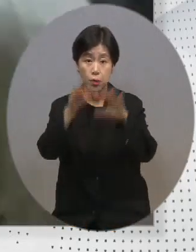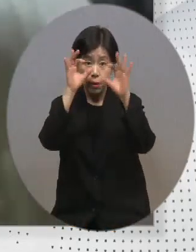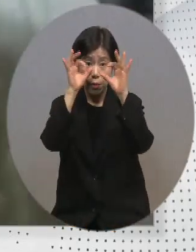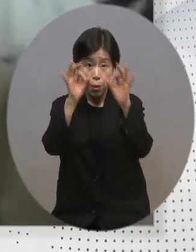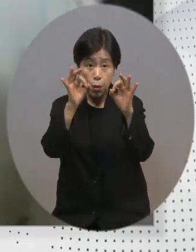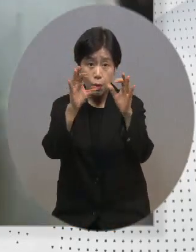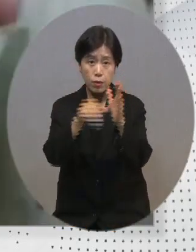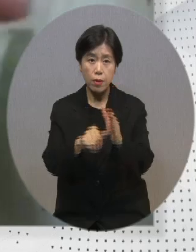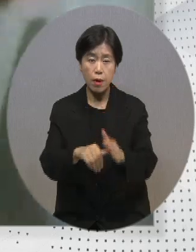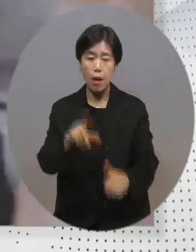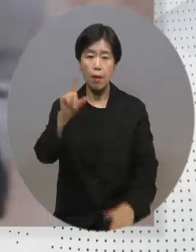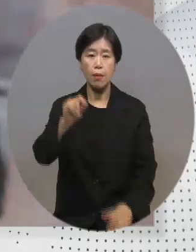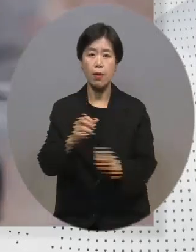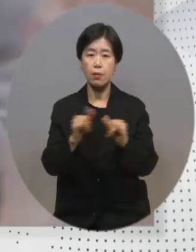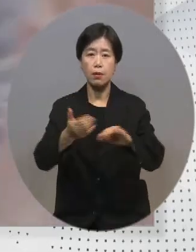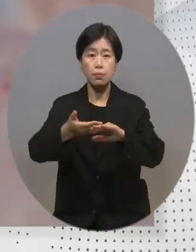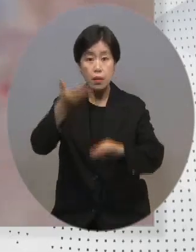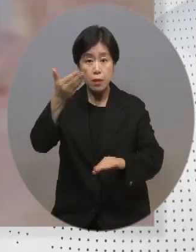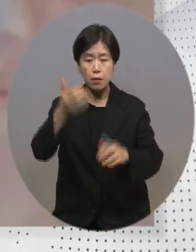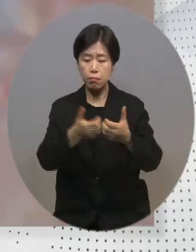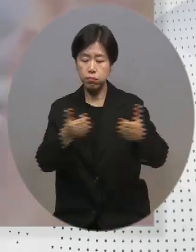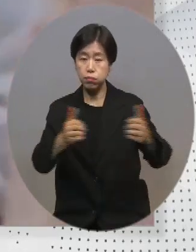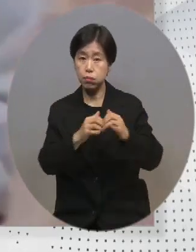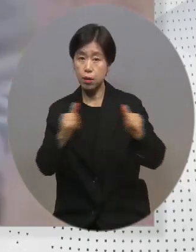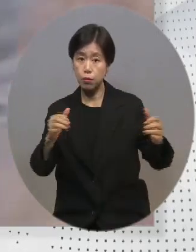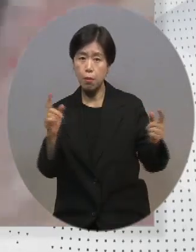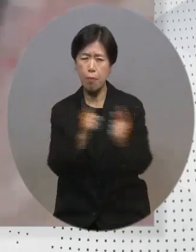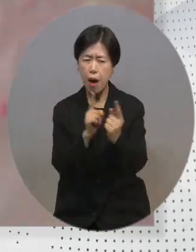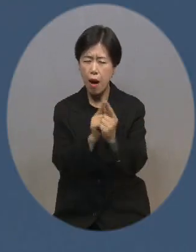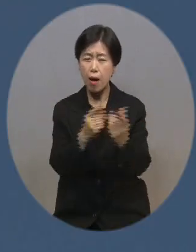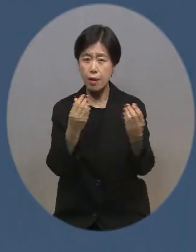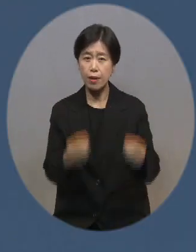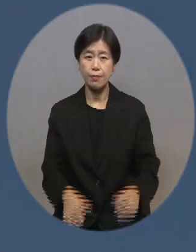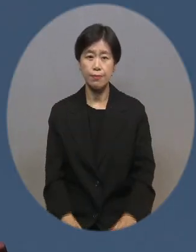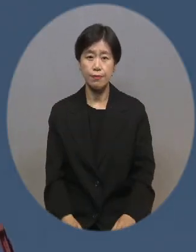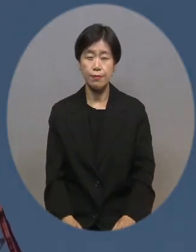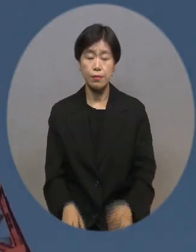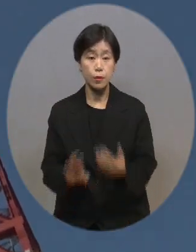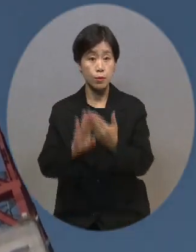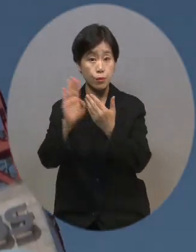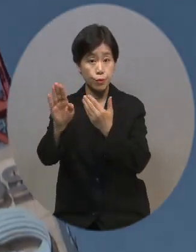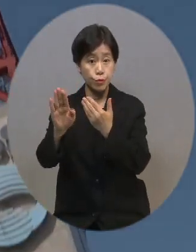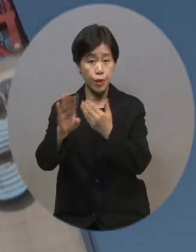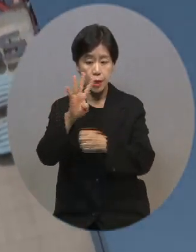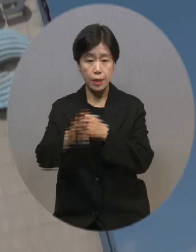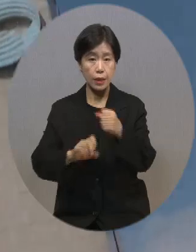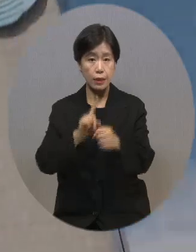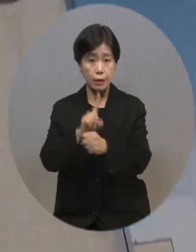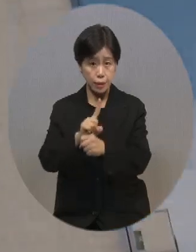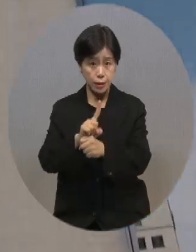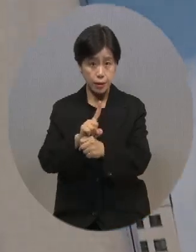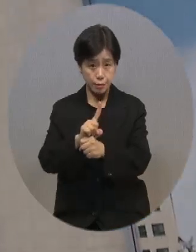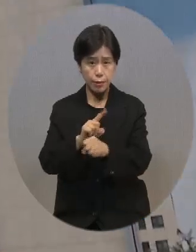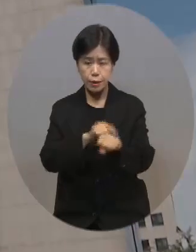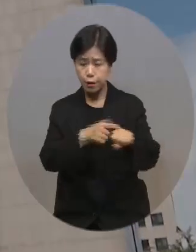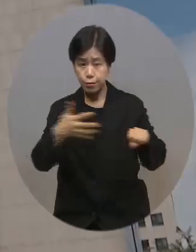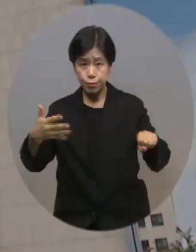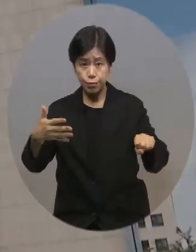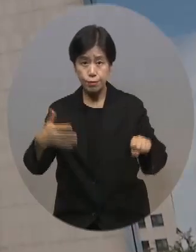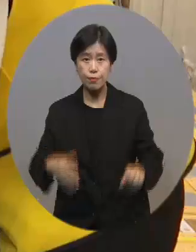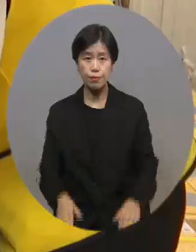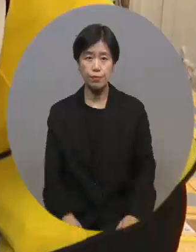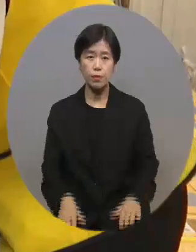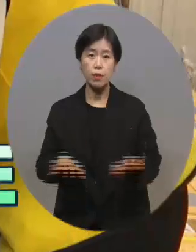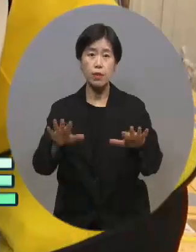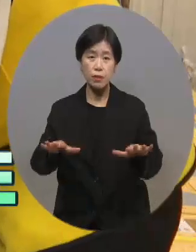1만 명이 넘는 이산 가족들이 상봉했습니다. 올랐습니다. 이후 41년이 지난 9월 15일, 아직도